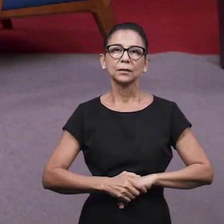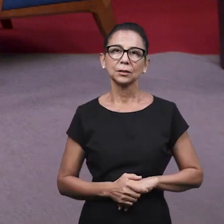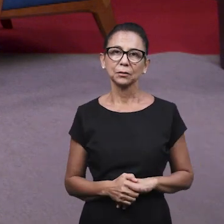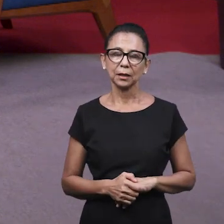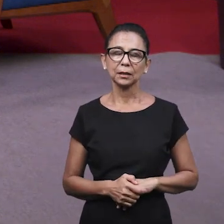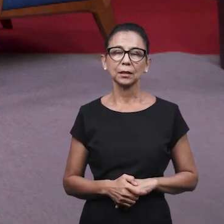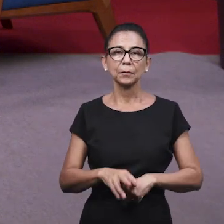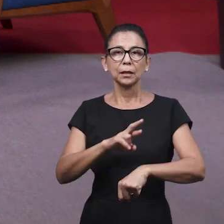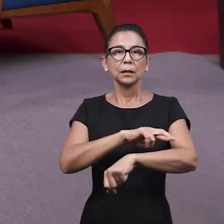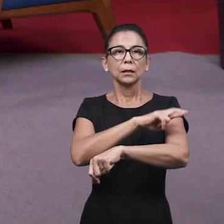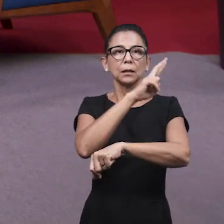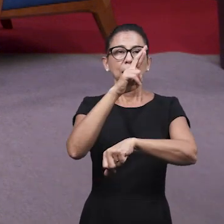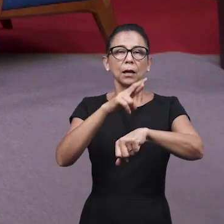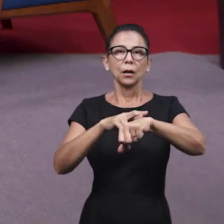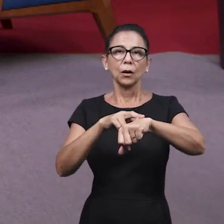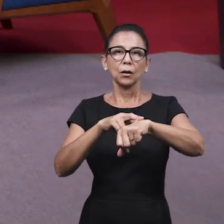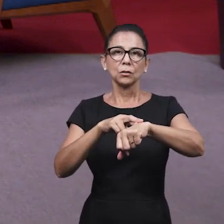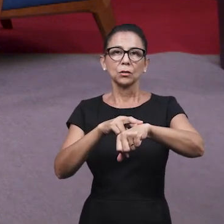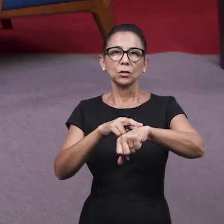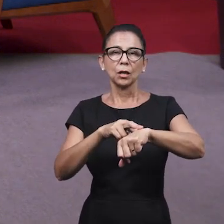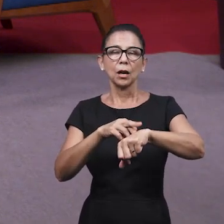roc,